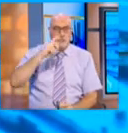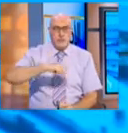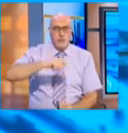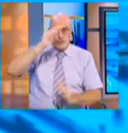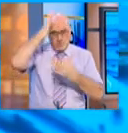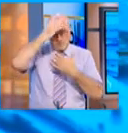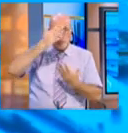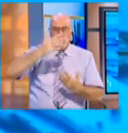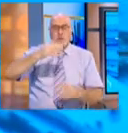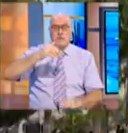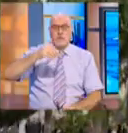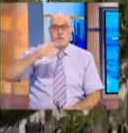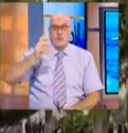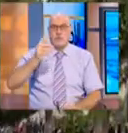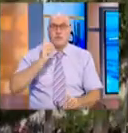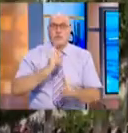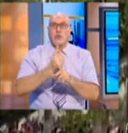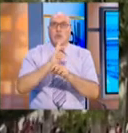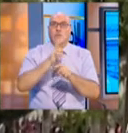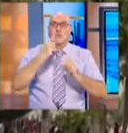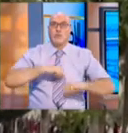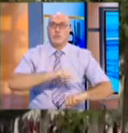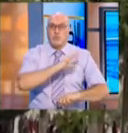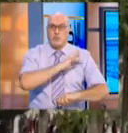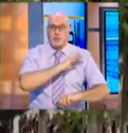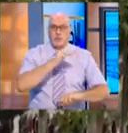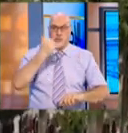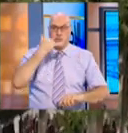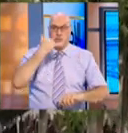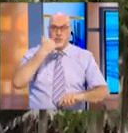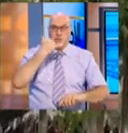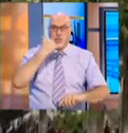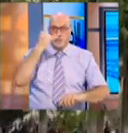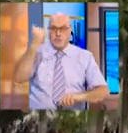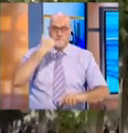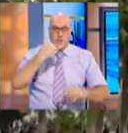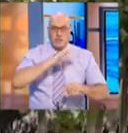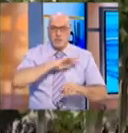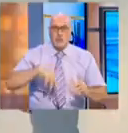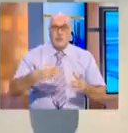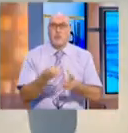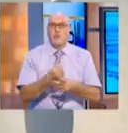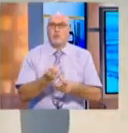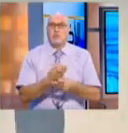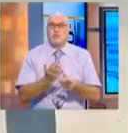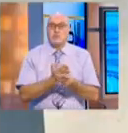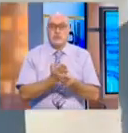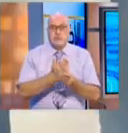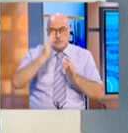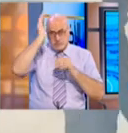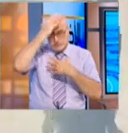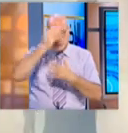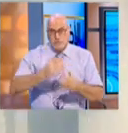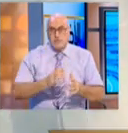مع وزير الخارجية الأمريكي أنتوني بلينكين في مكالمة هاتفية آخر المستجدات والأوضاع الخطيرة التي